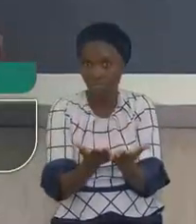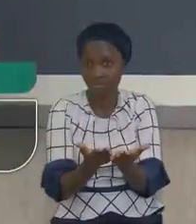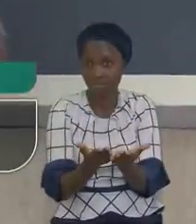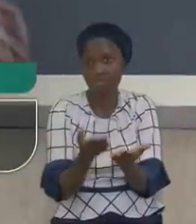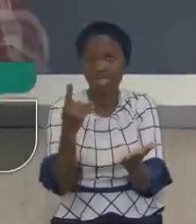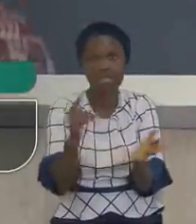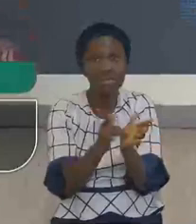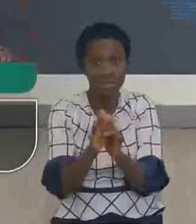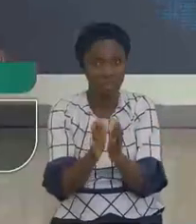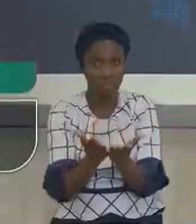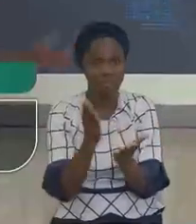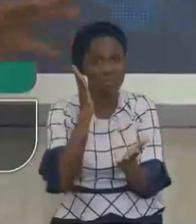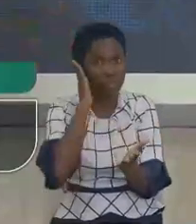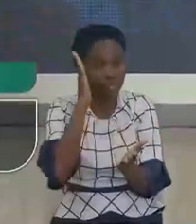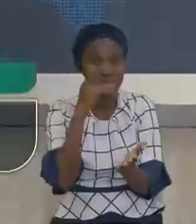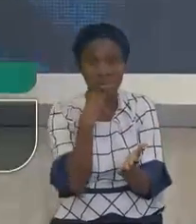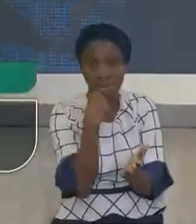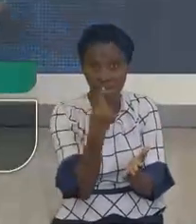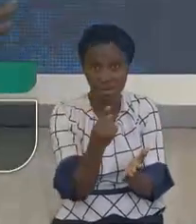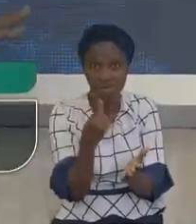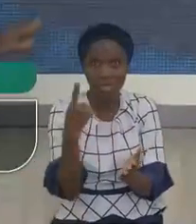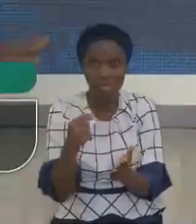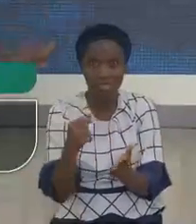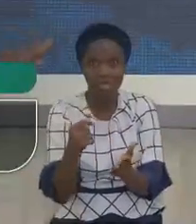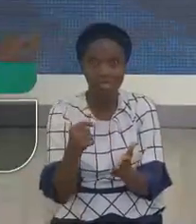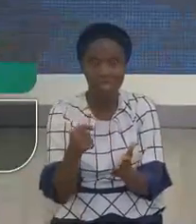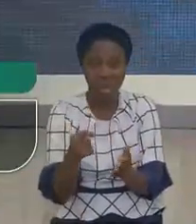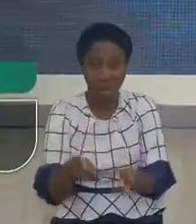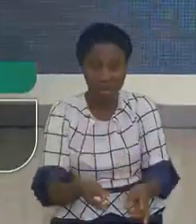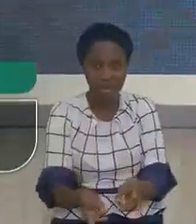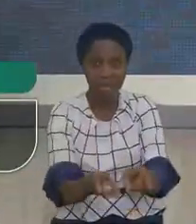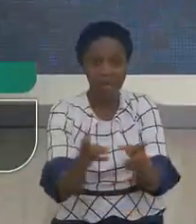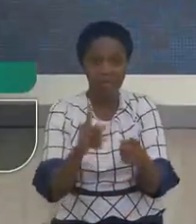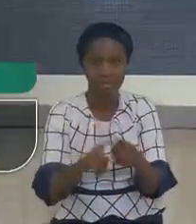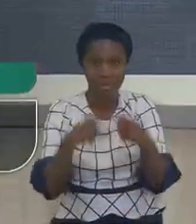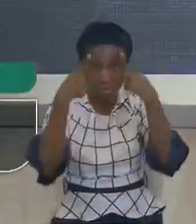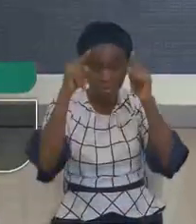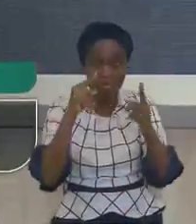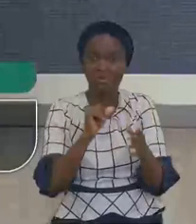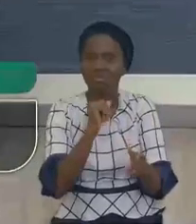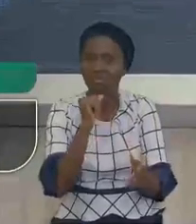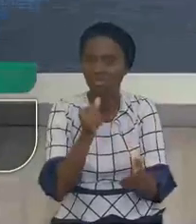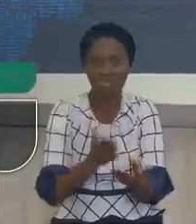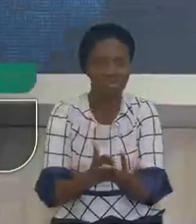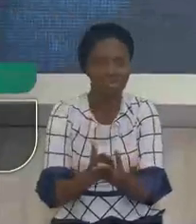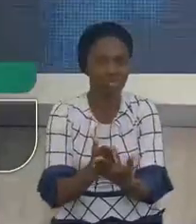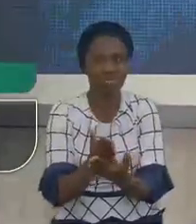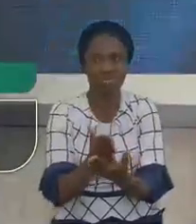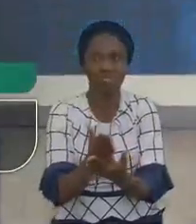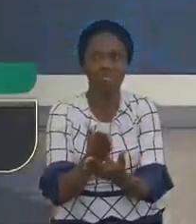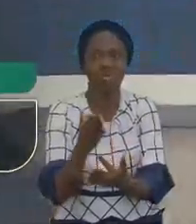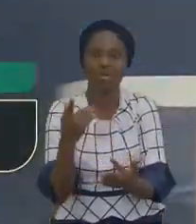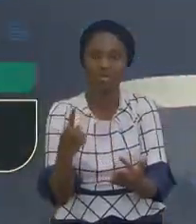le chemin qui mène au succès n'est pas par les actes du vol.